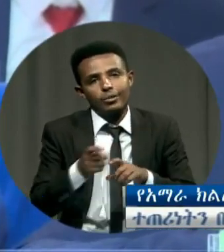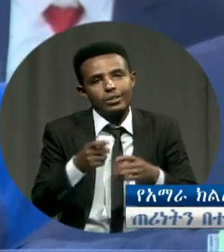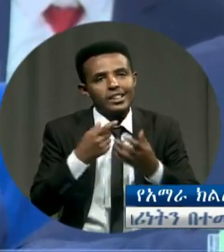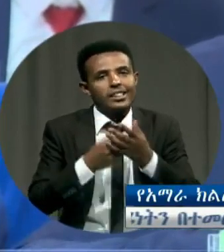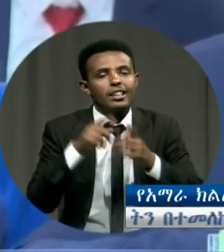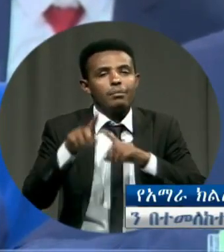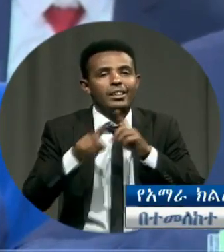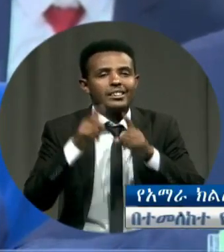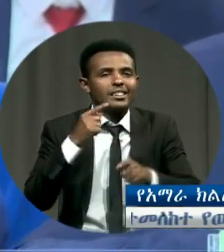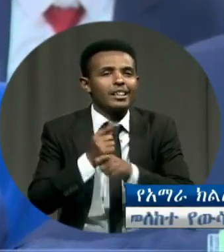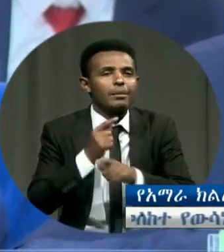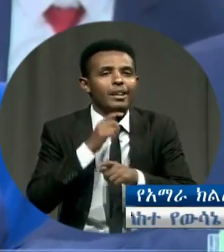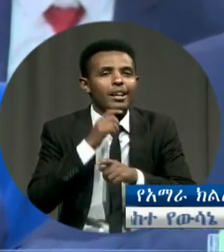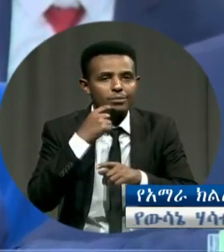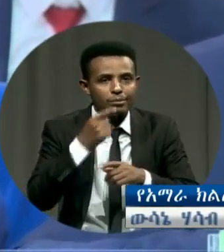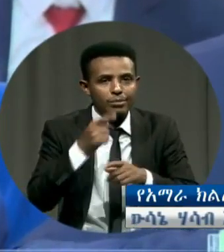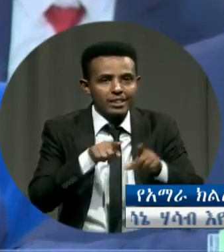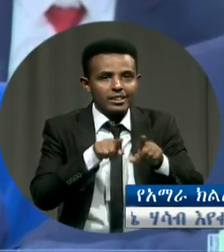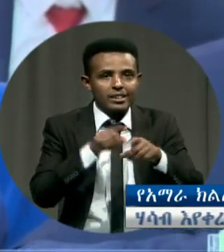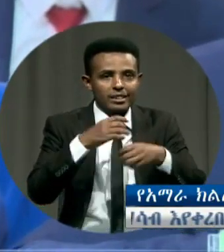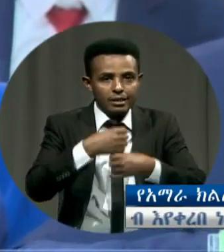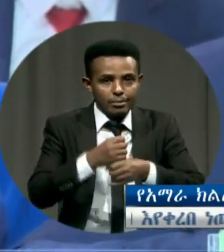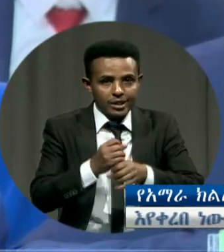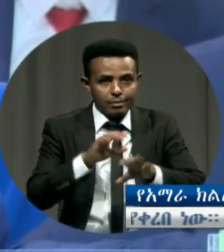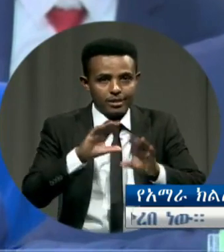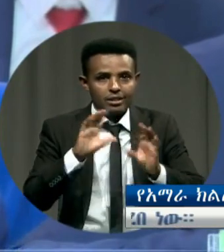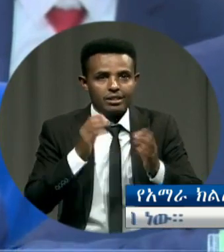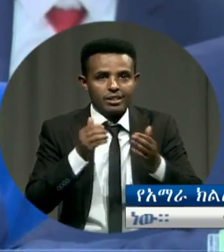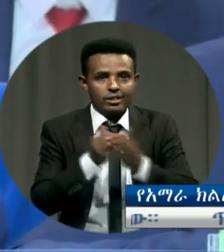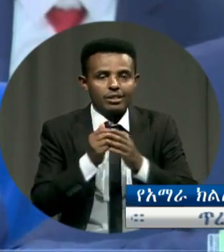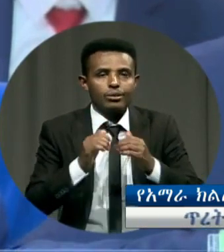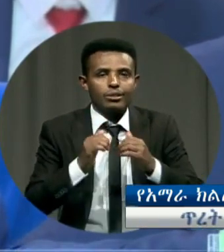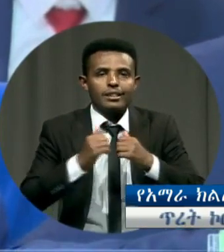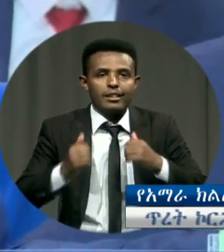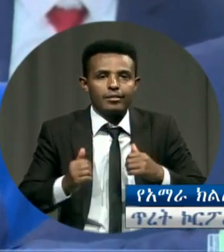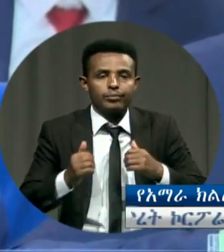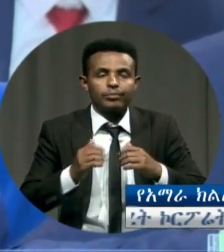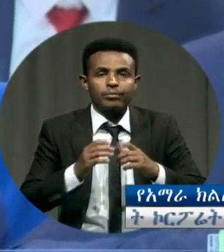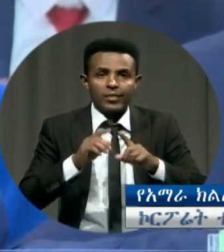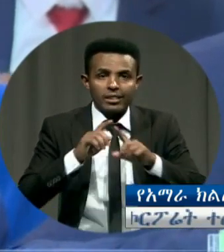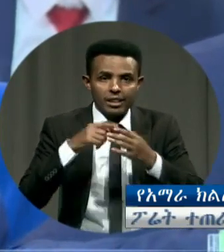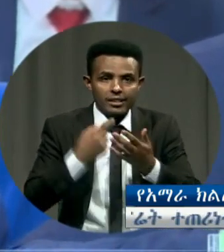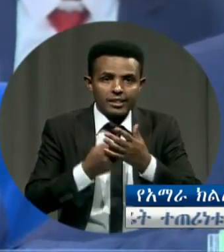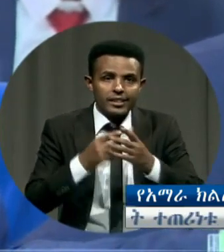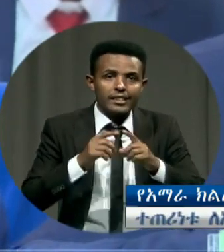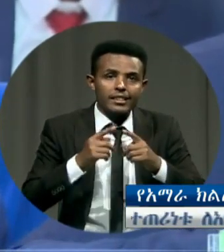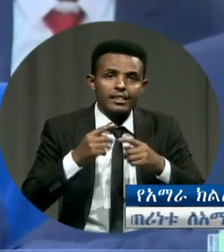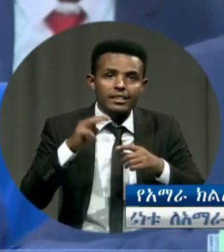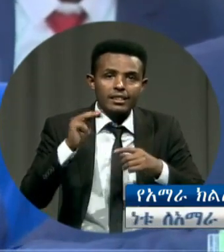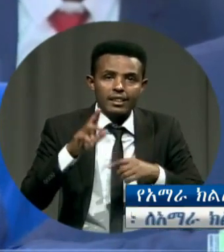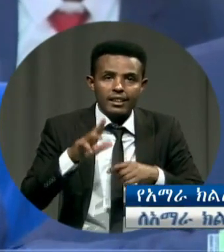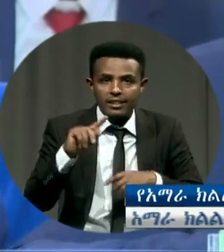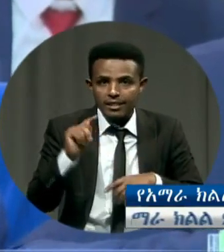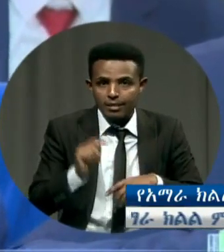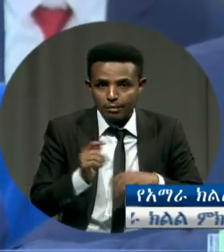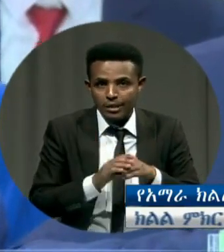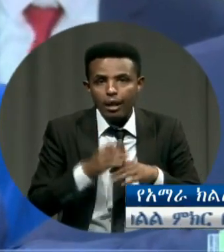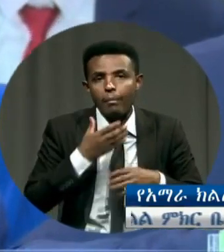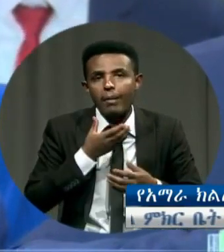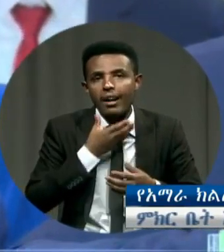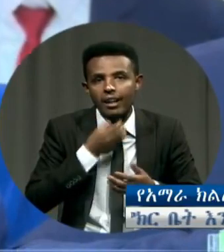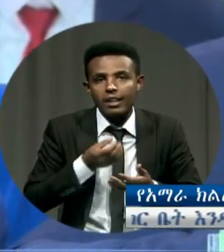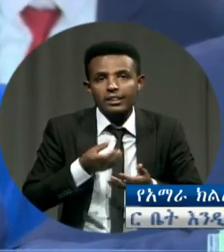ተገቢ አይደለም የሚል ድምዳሜ ደርሰን ነው የተለያየ ነው። ስለዚህ ጥረት በእርግጥ የአማራ ህዝብ ሀብት ከሆነ